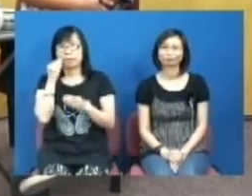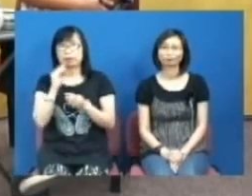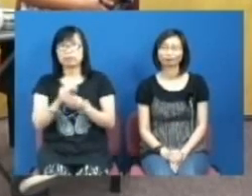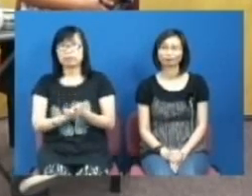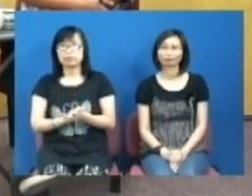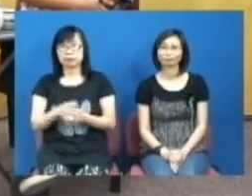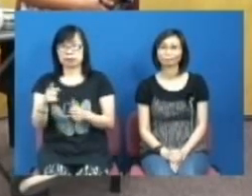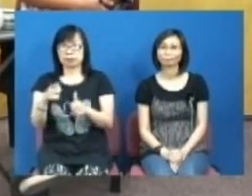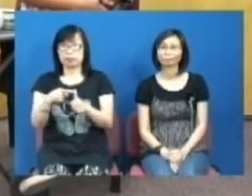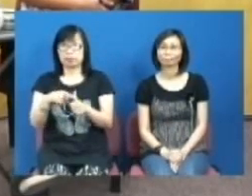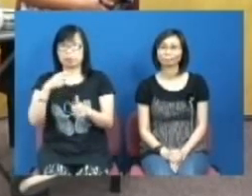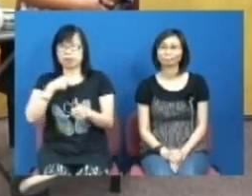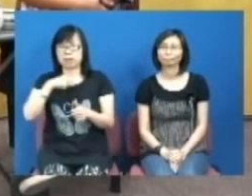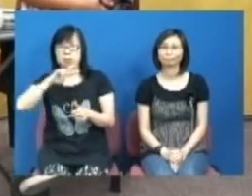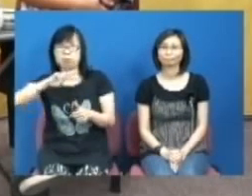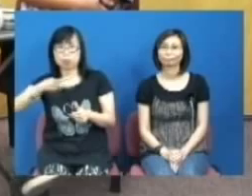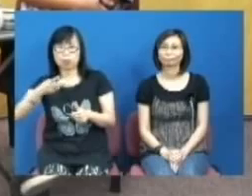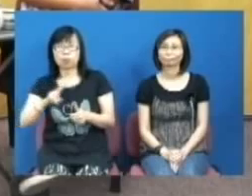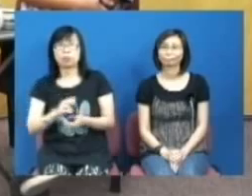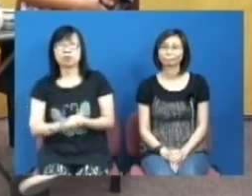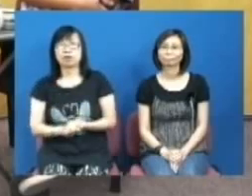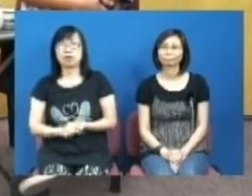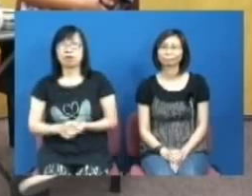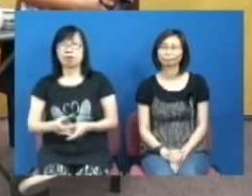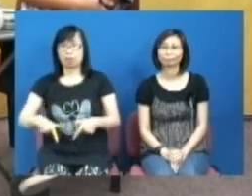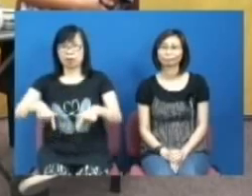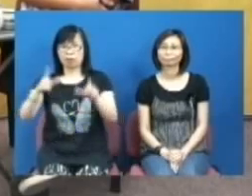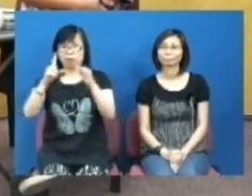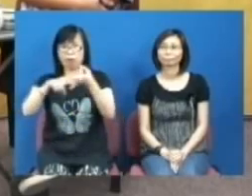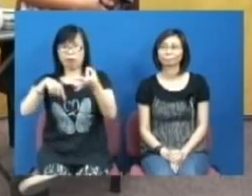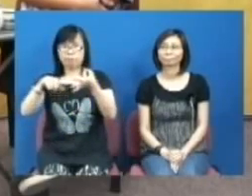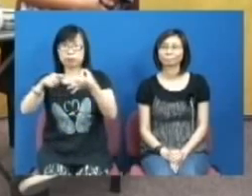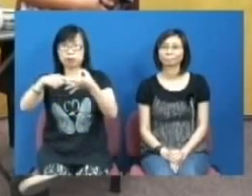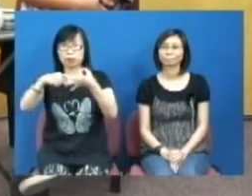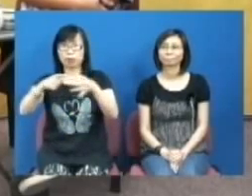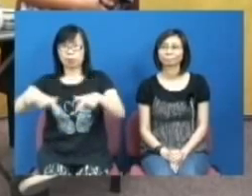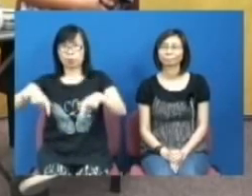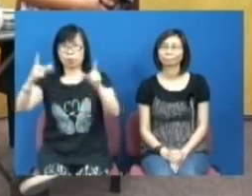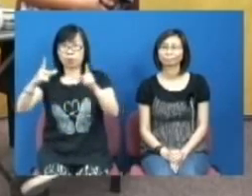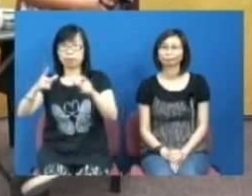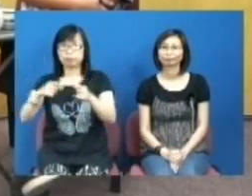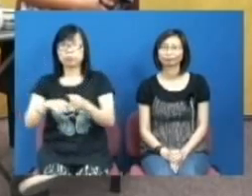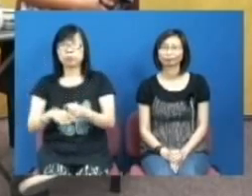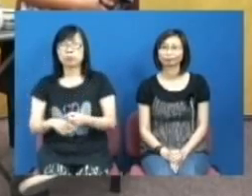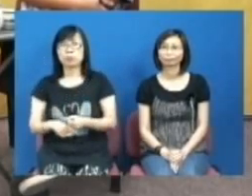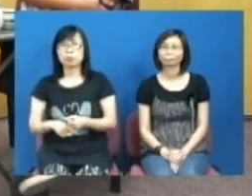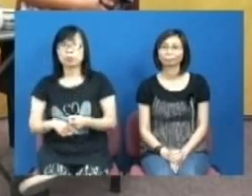佢首先話要改例噶嘛。咁咧林瑞麟咧就話唔得嘅，因為